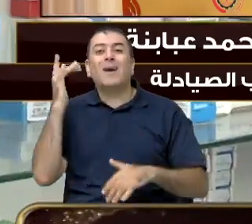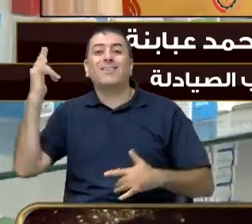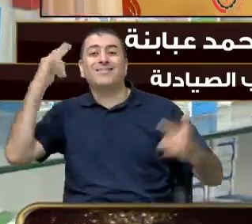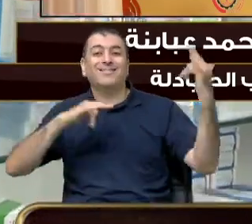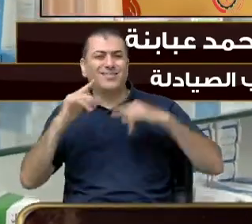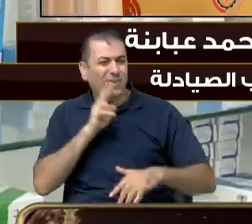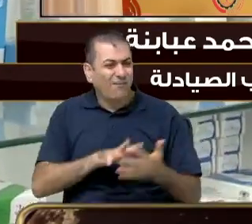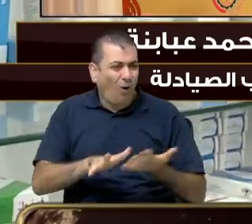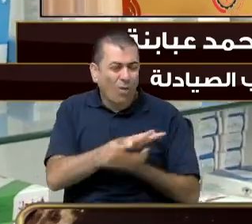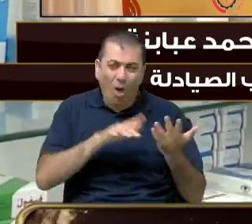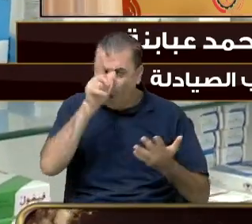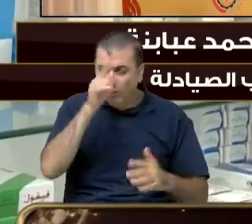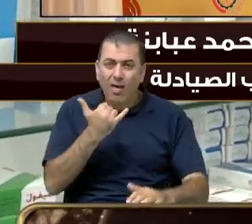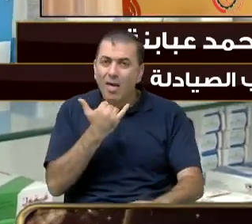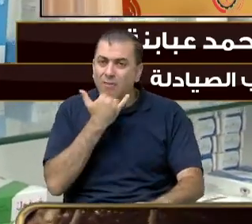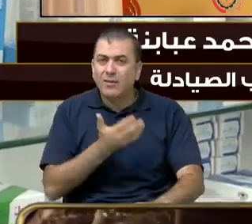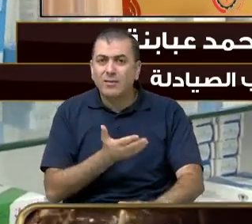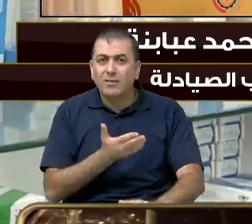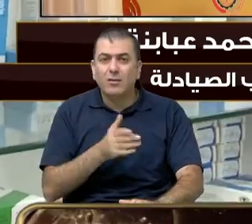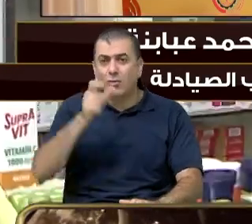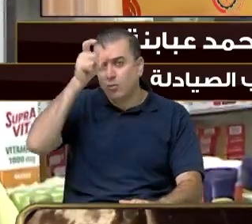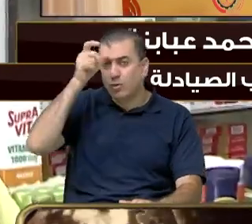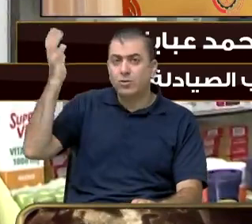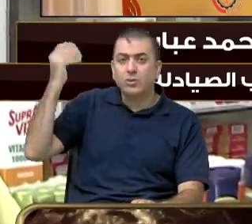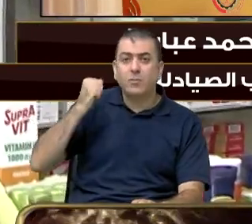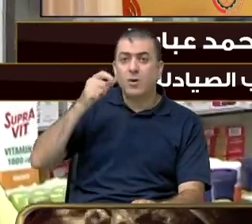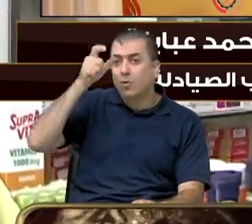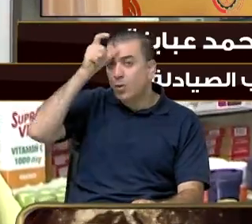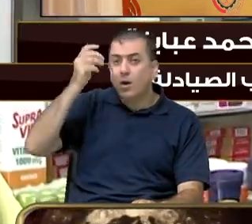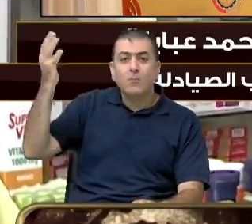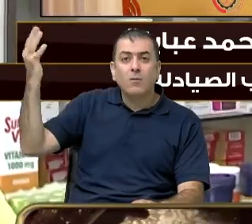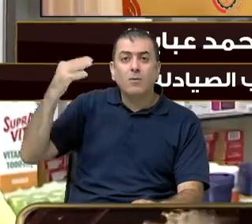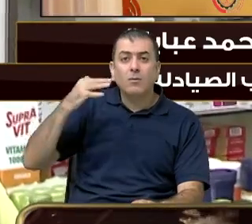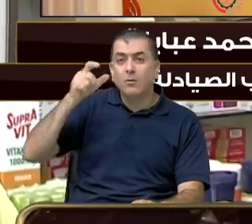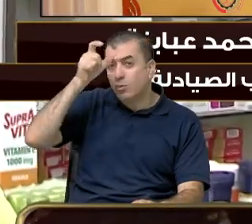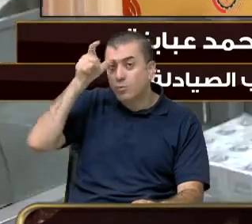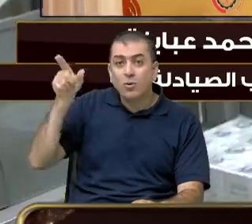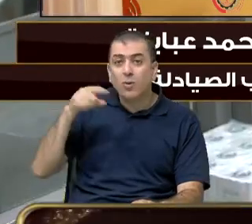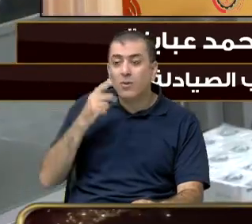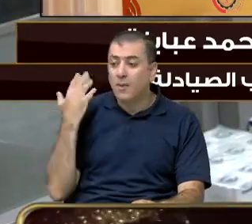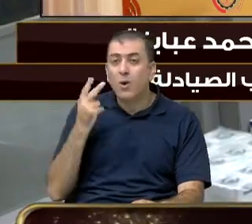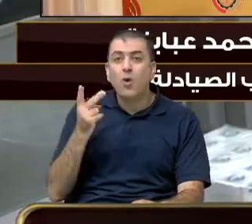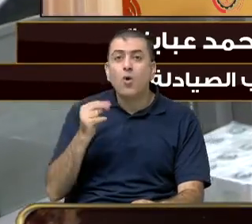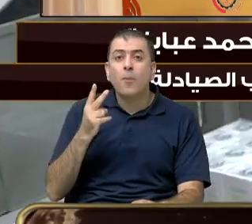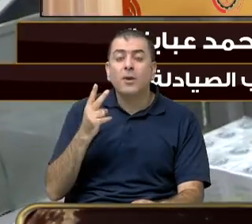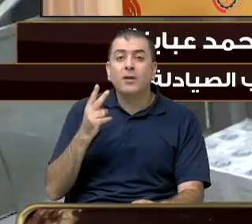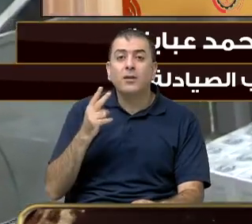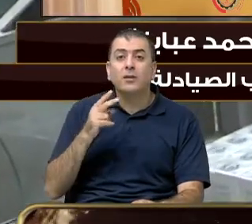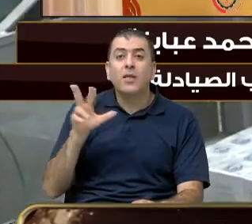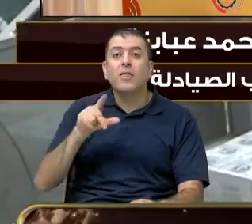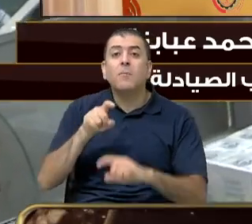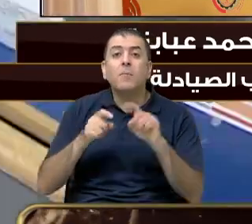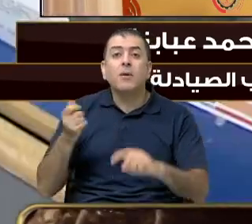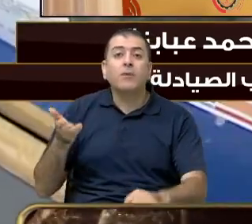الأردني، وبالأخير يعني قاعدين بجيبوه من تركيا، الأدوية أنا بقول لك، الأدوية في تركيا خلال اليومين الماضيات ارتفعت